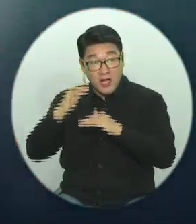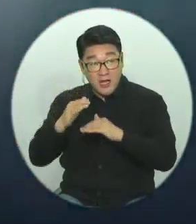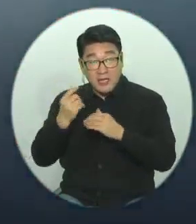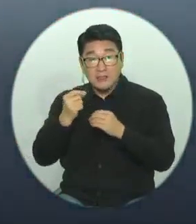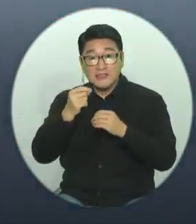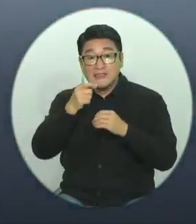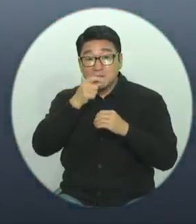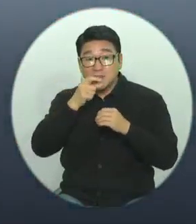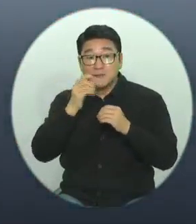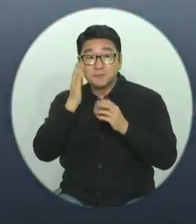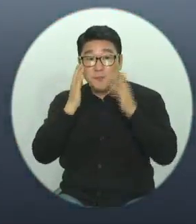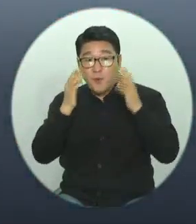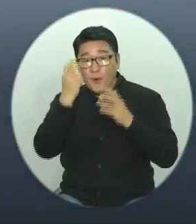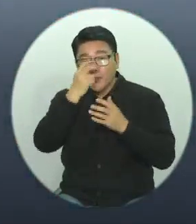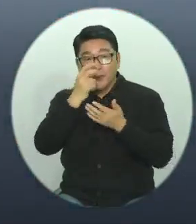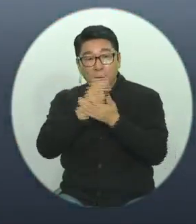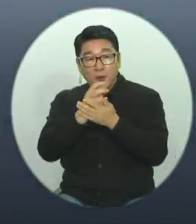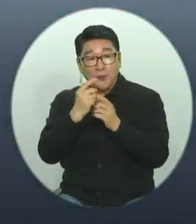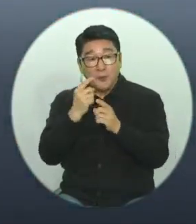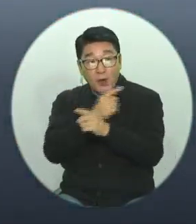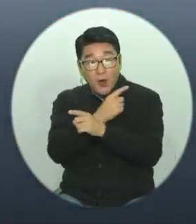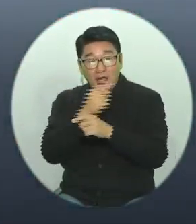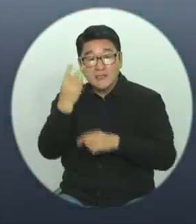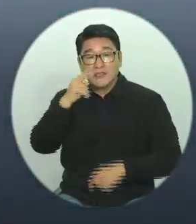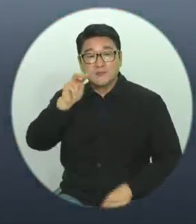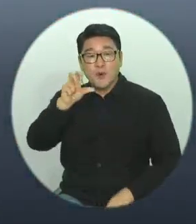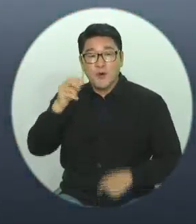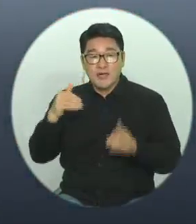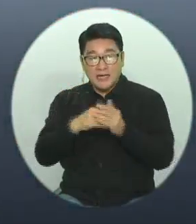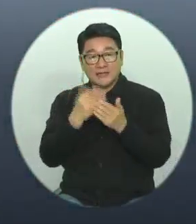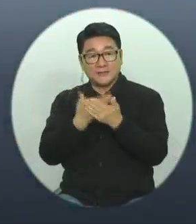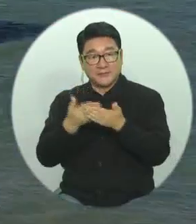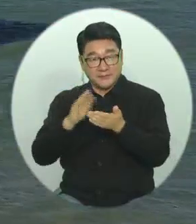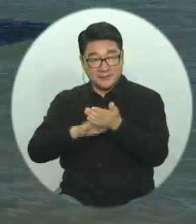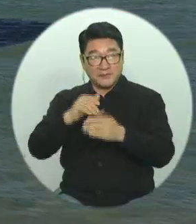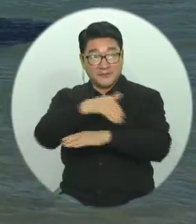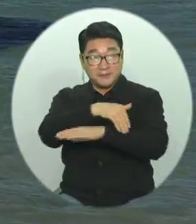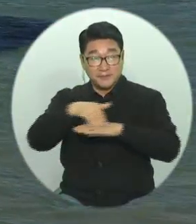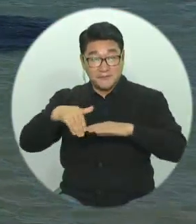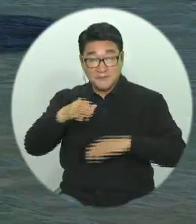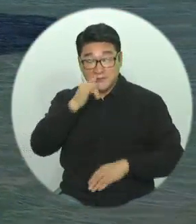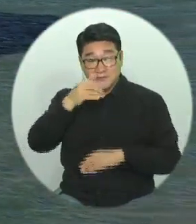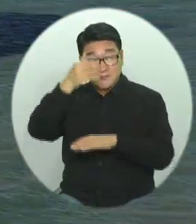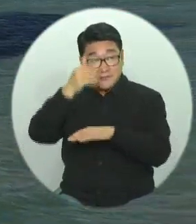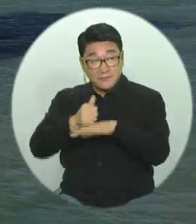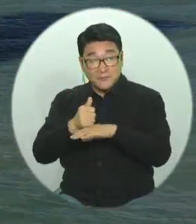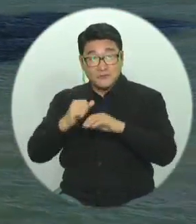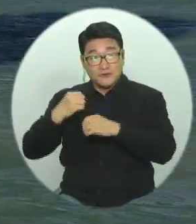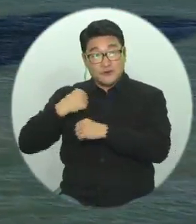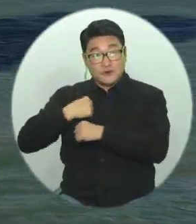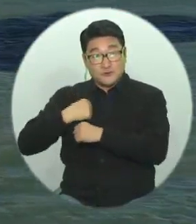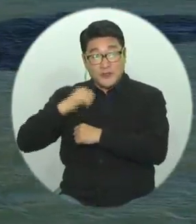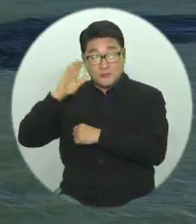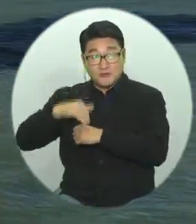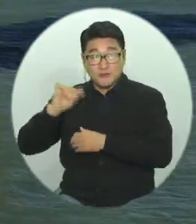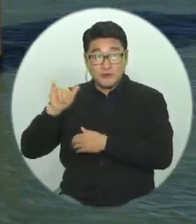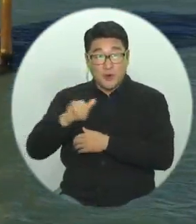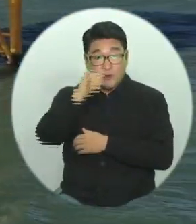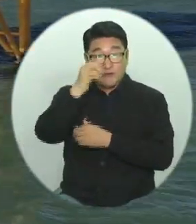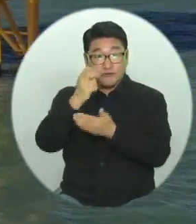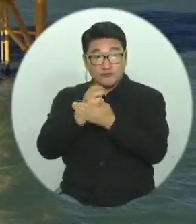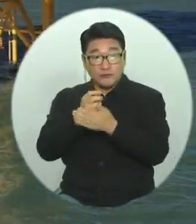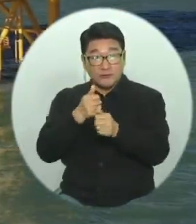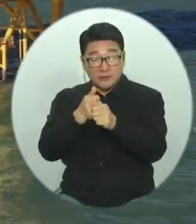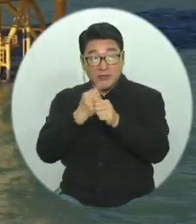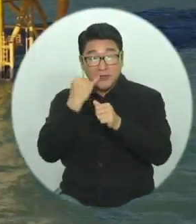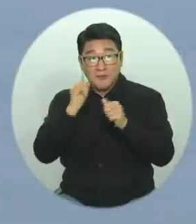담은 습지 보존법 시행령은 2025년까지 개정될 예정입니다 마지막으로 국방부가 공군 규정을 내세워